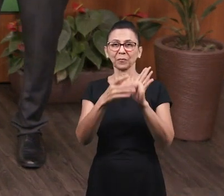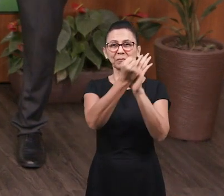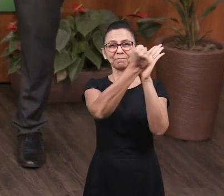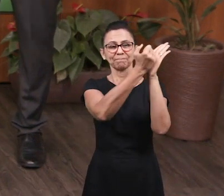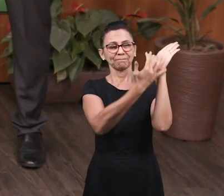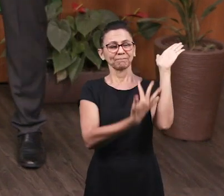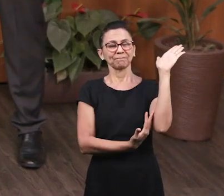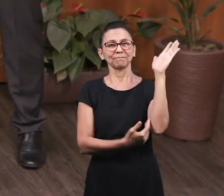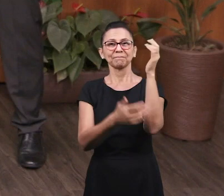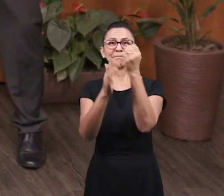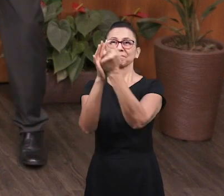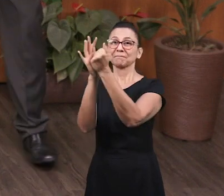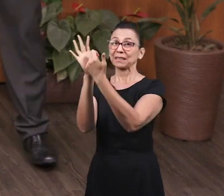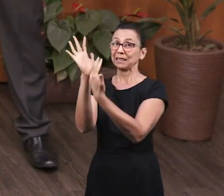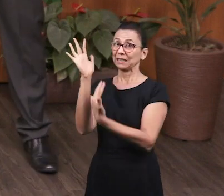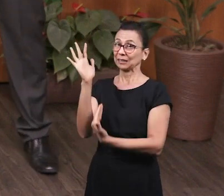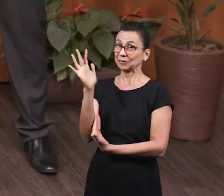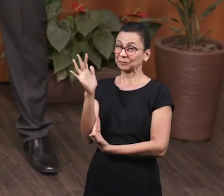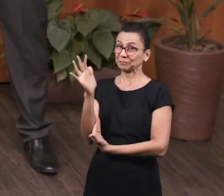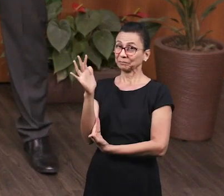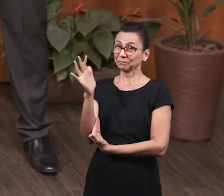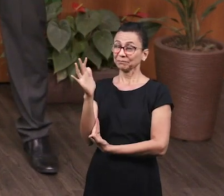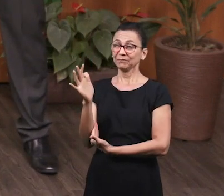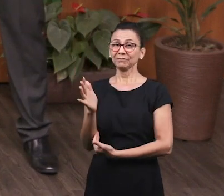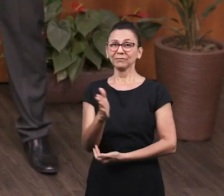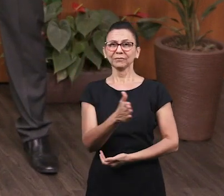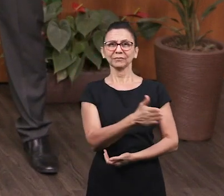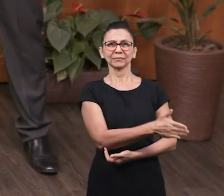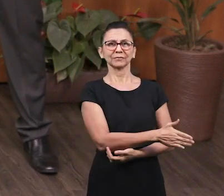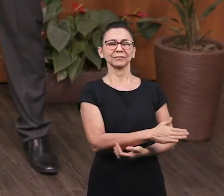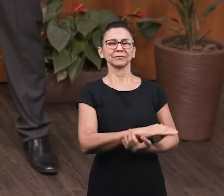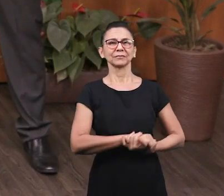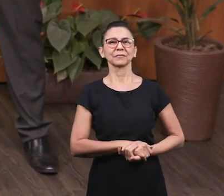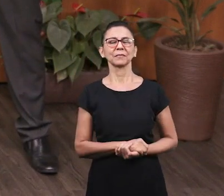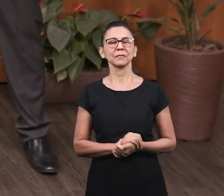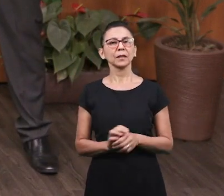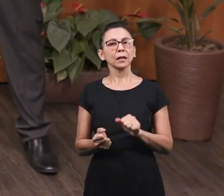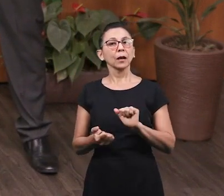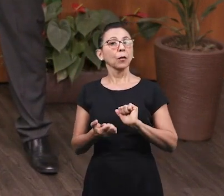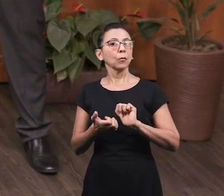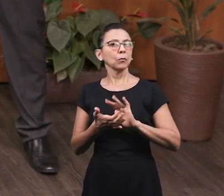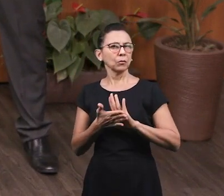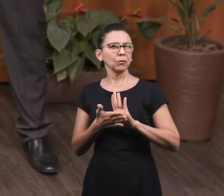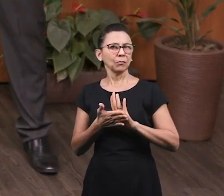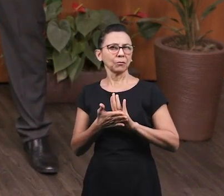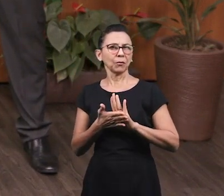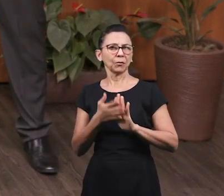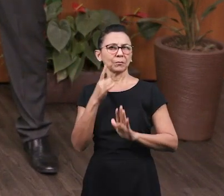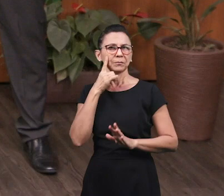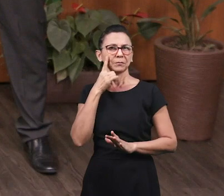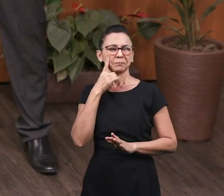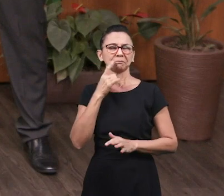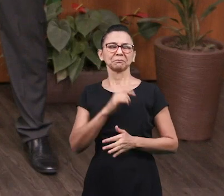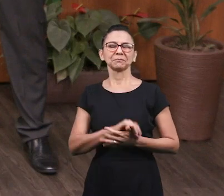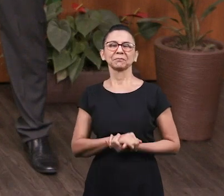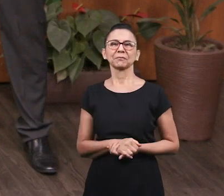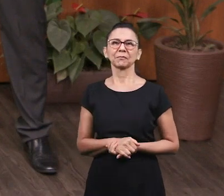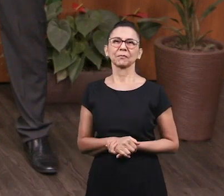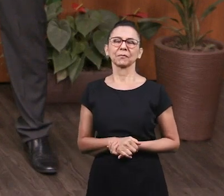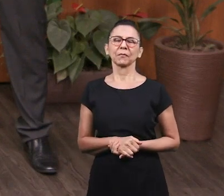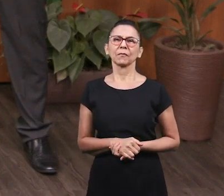la croix. Amen. Nous allons participer maintenant d'une louange. Et cette